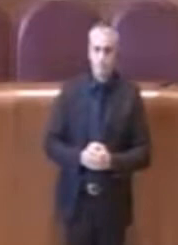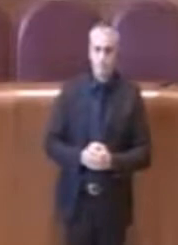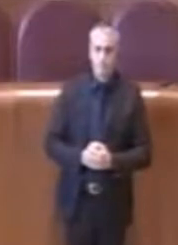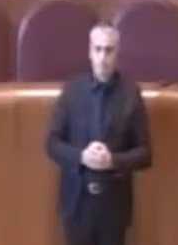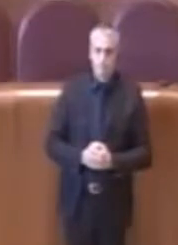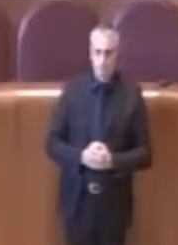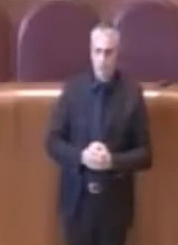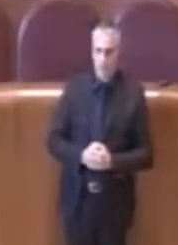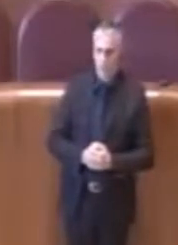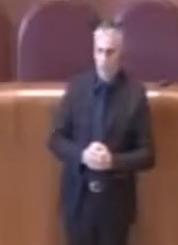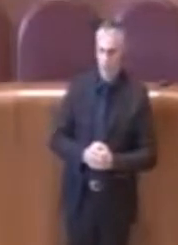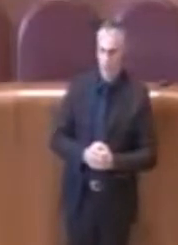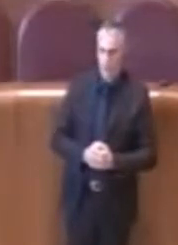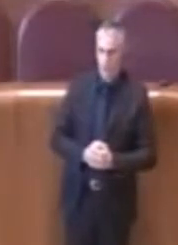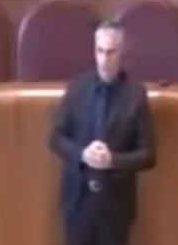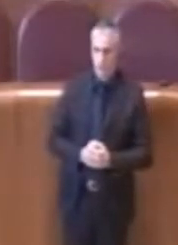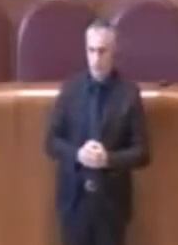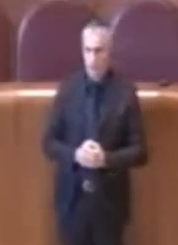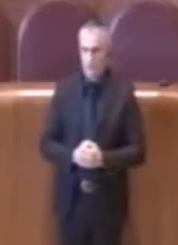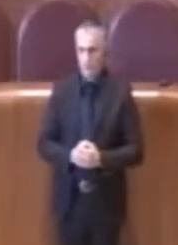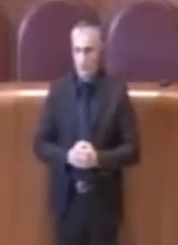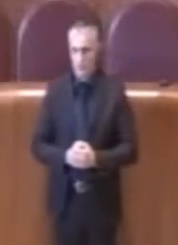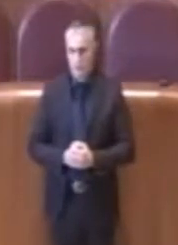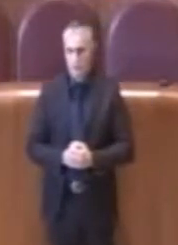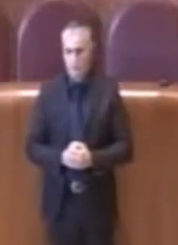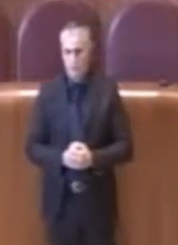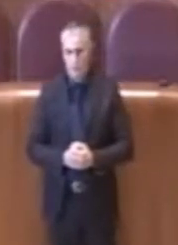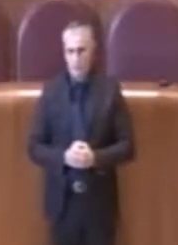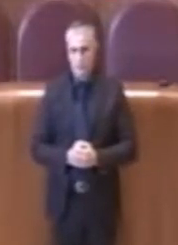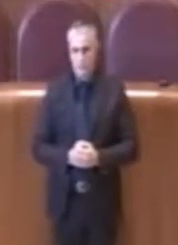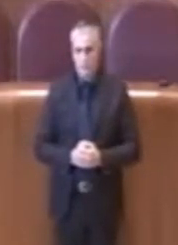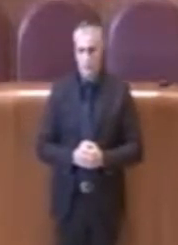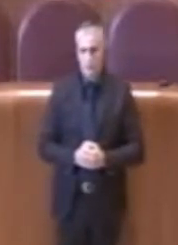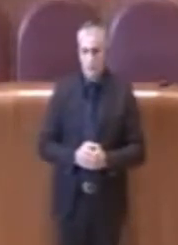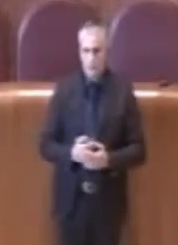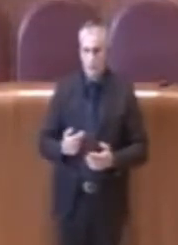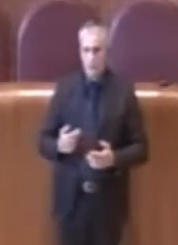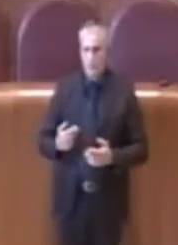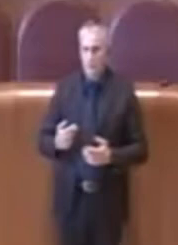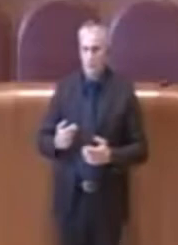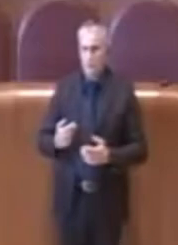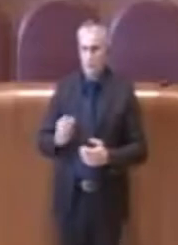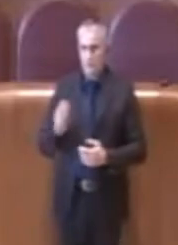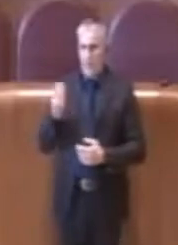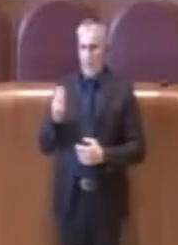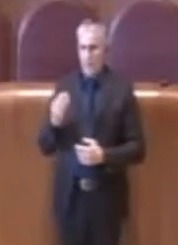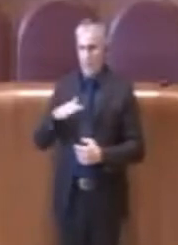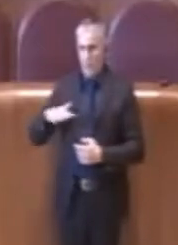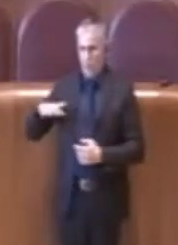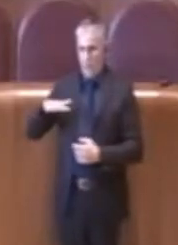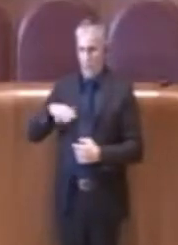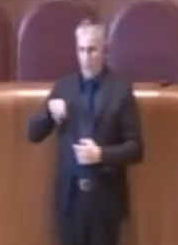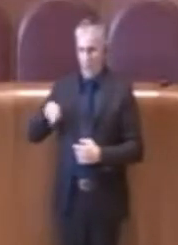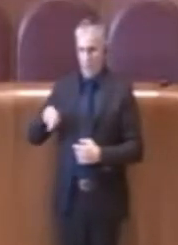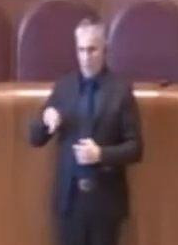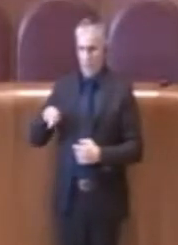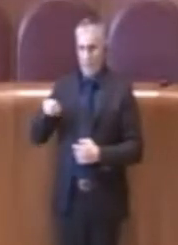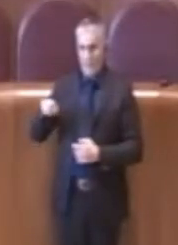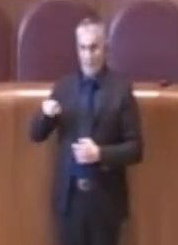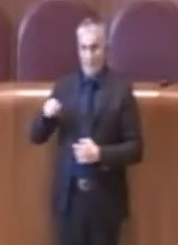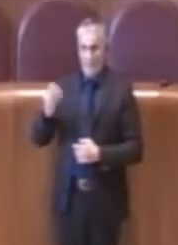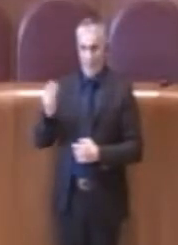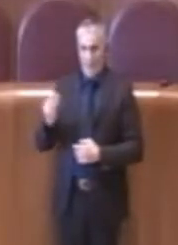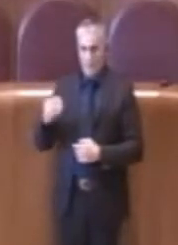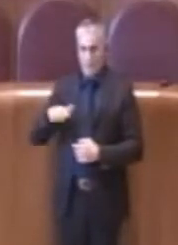All'ente locale in questo disegno compete l'attuazione, la definizione e la gestione